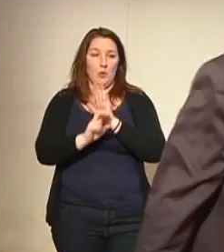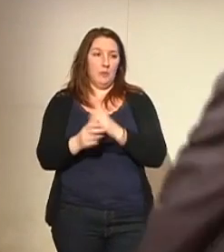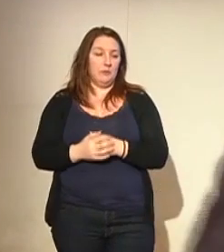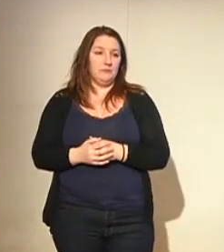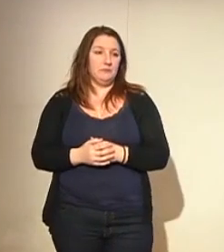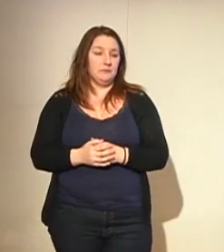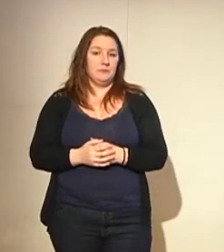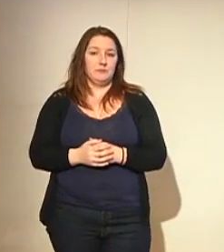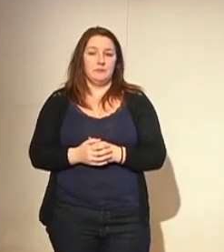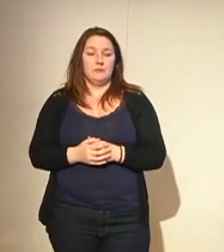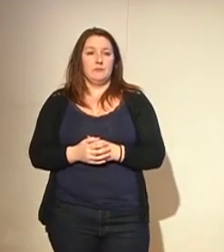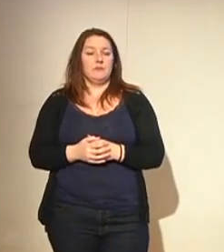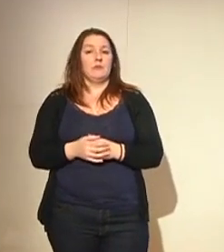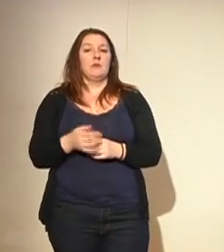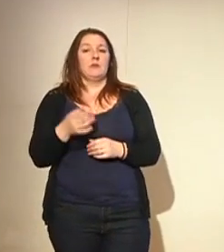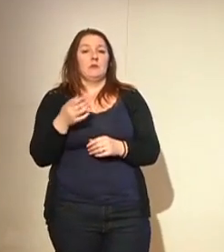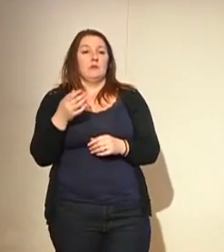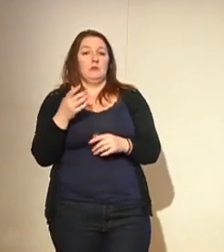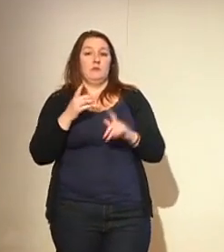pour laquelle nous devons